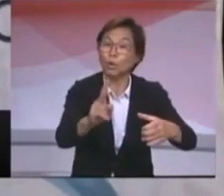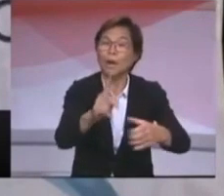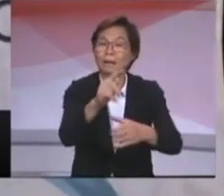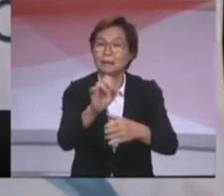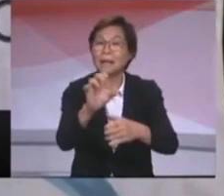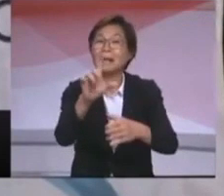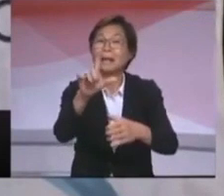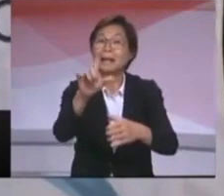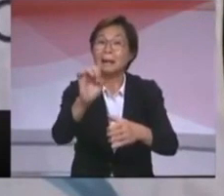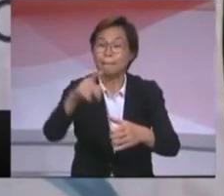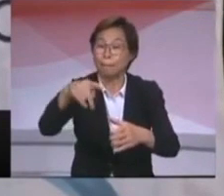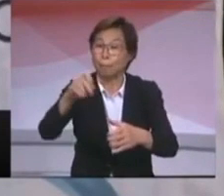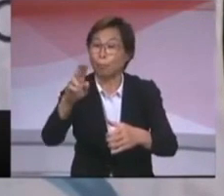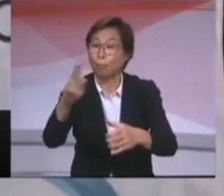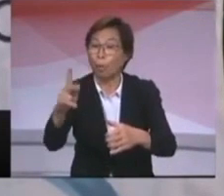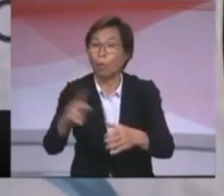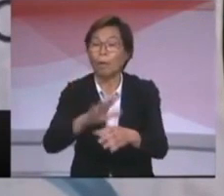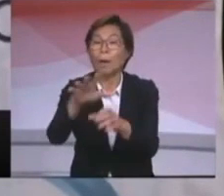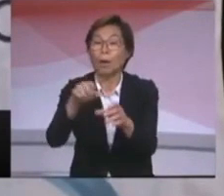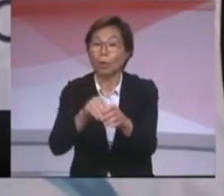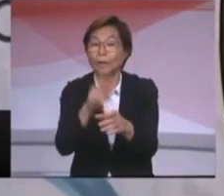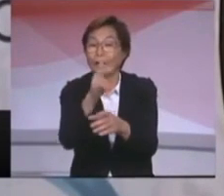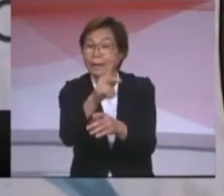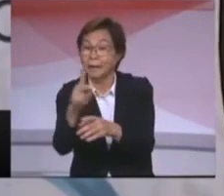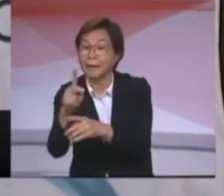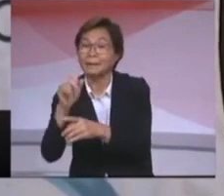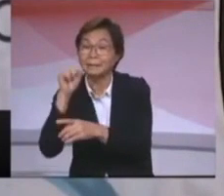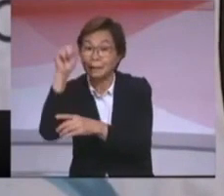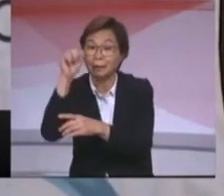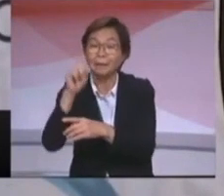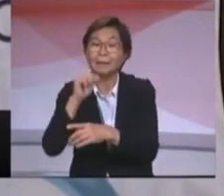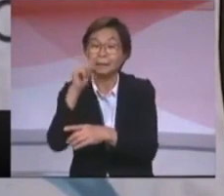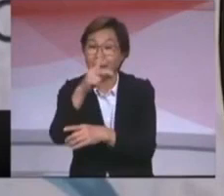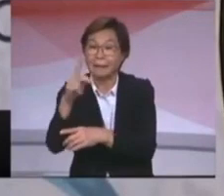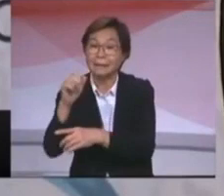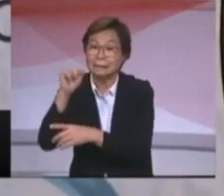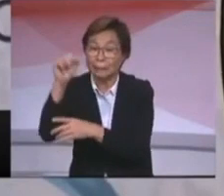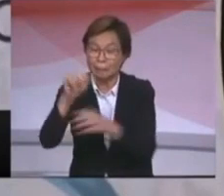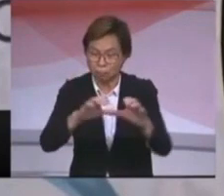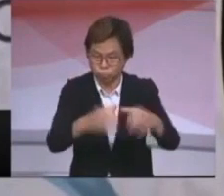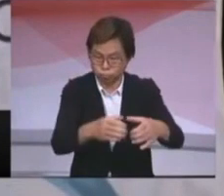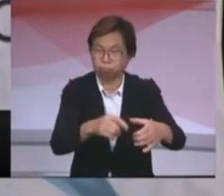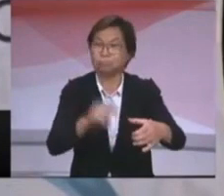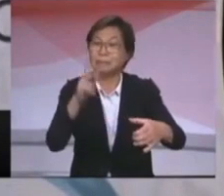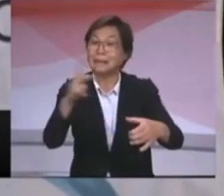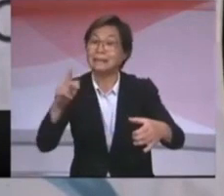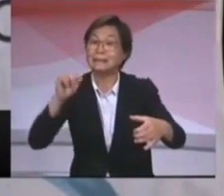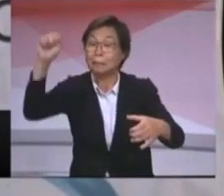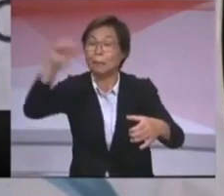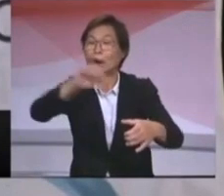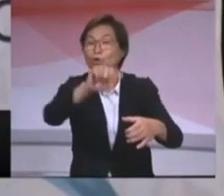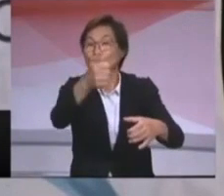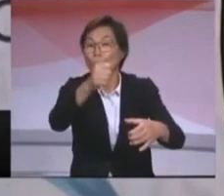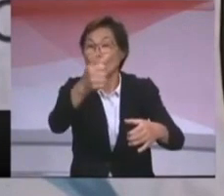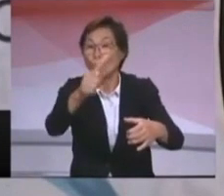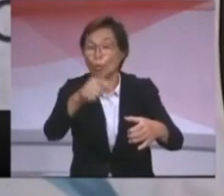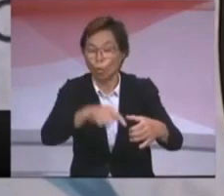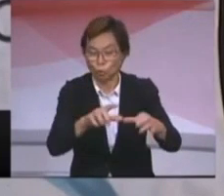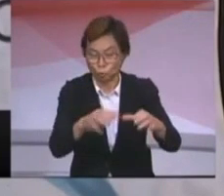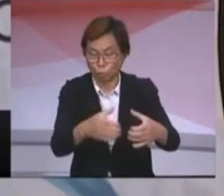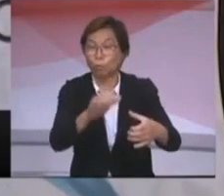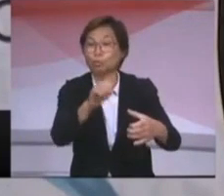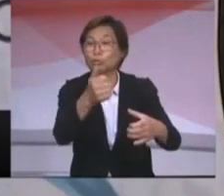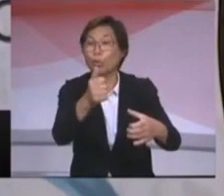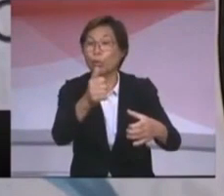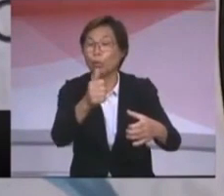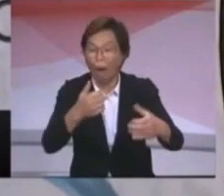Telipok. Kluster baru ini melibatkan daerah Kota Kinabalu di negeri Sabah. Sebanyak 10 kes bagi kluster ini telah